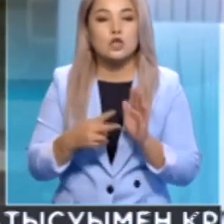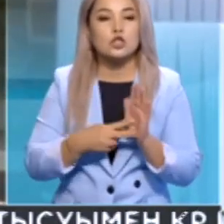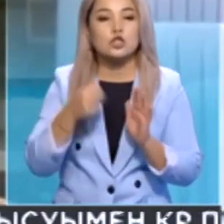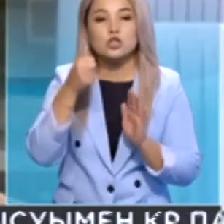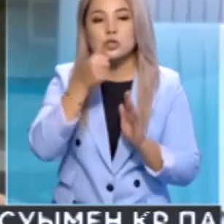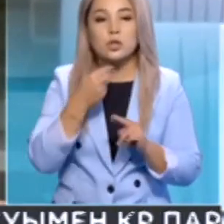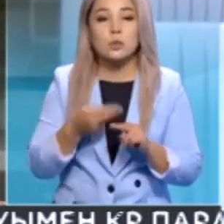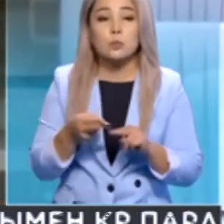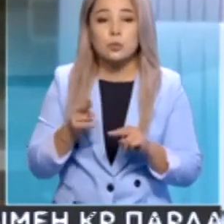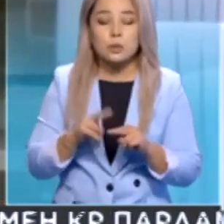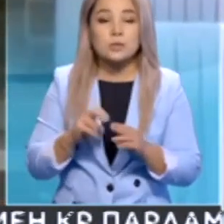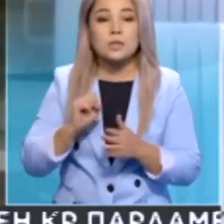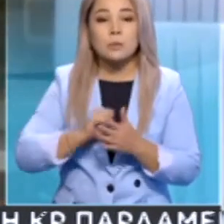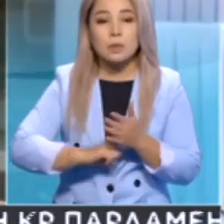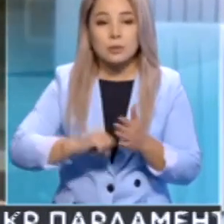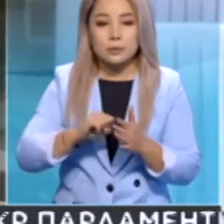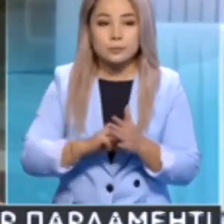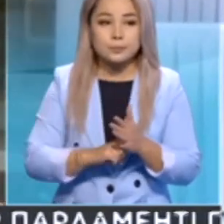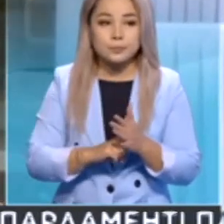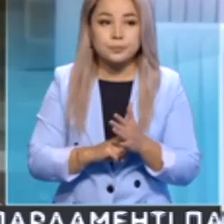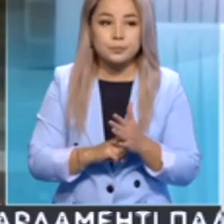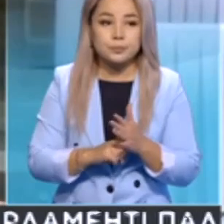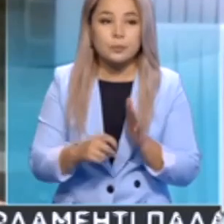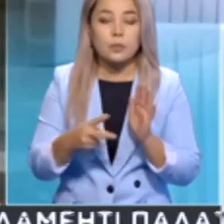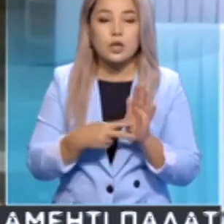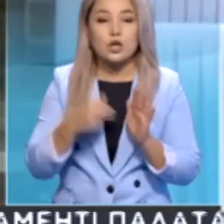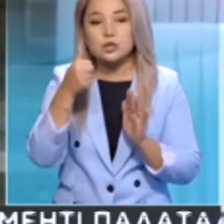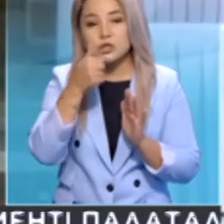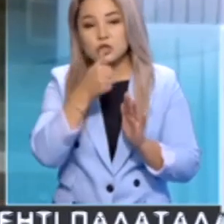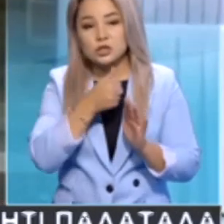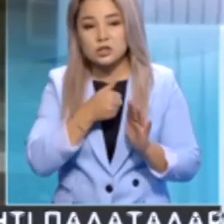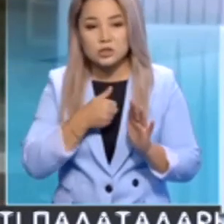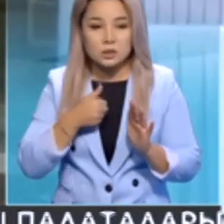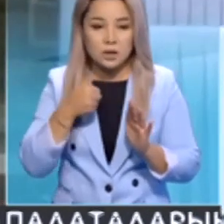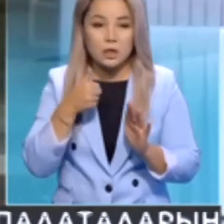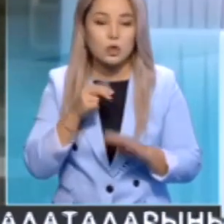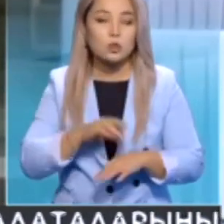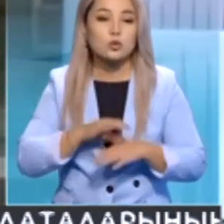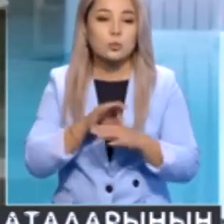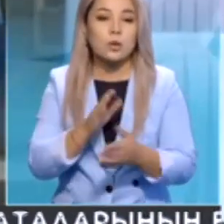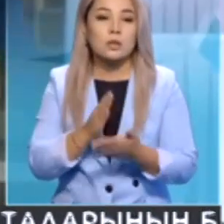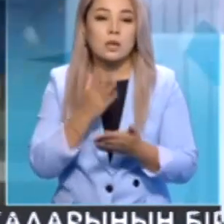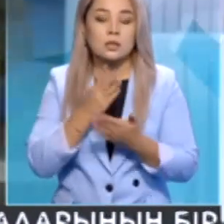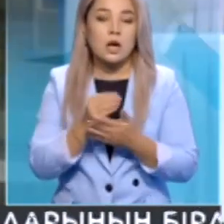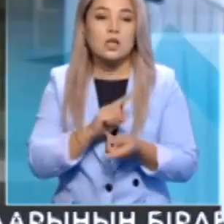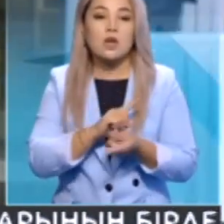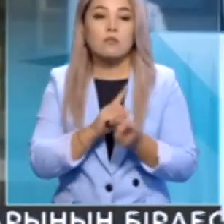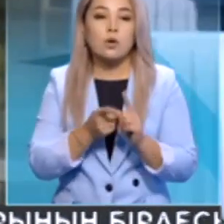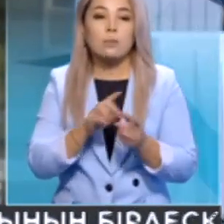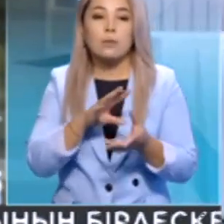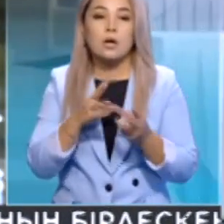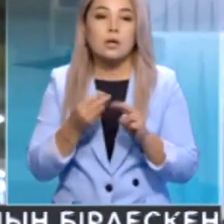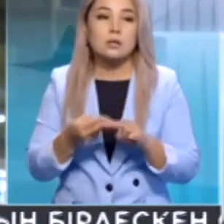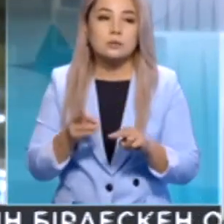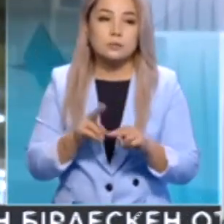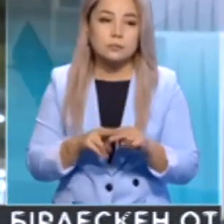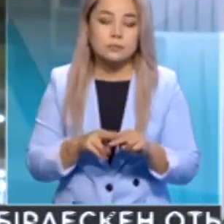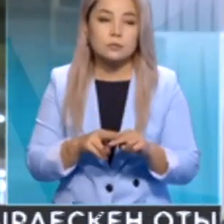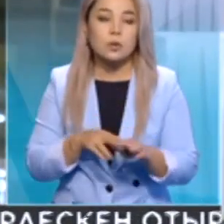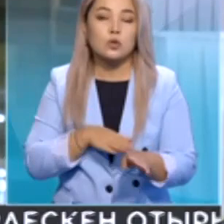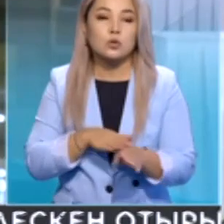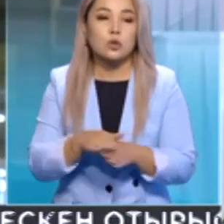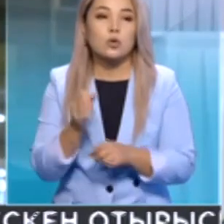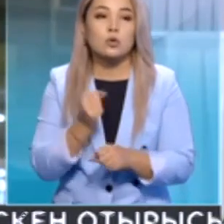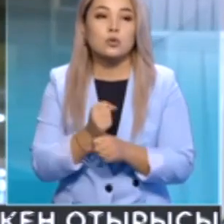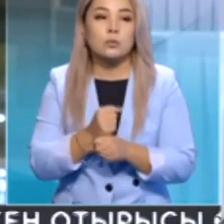отқан себеп, ол 7 жылда жасалып жатқан реформалардың барлығын жүзеге